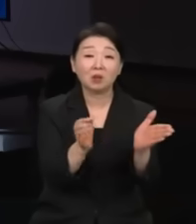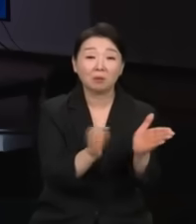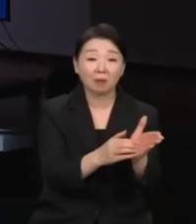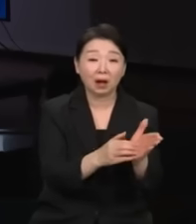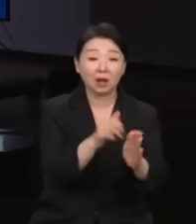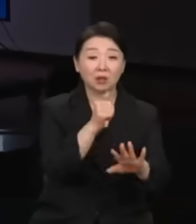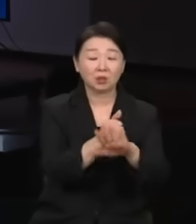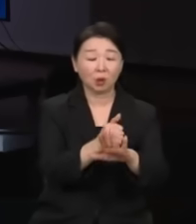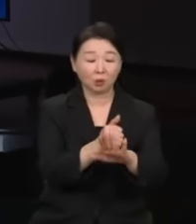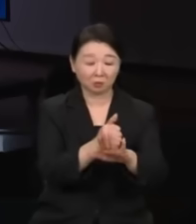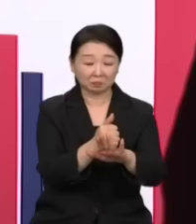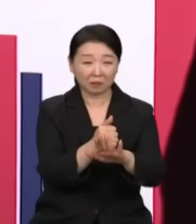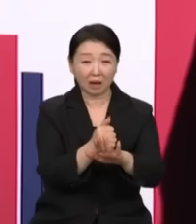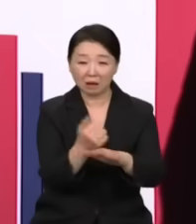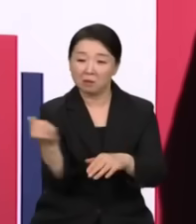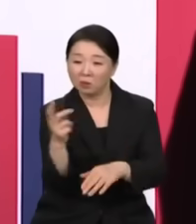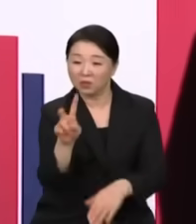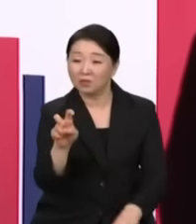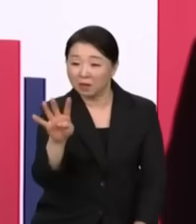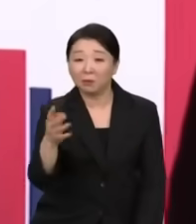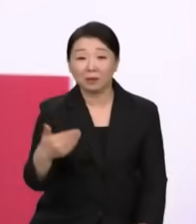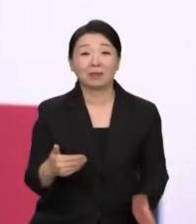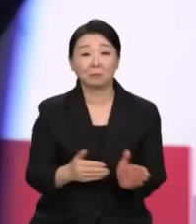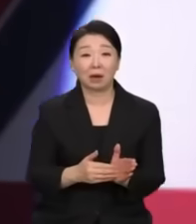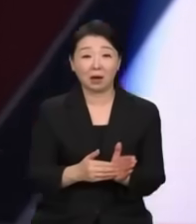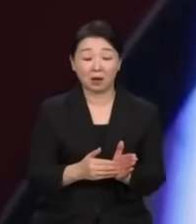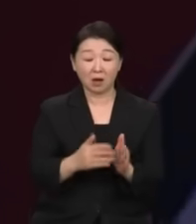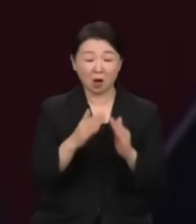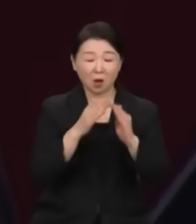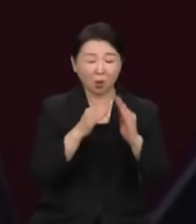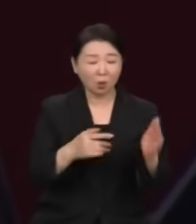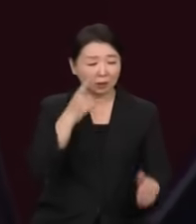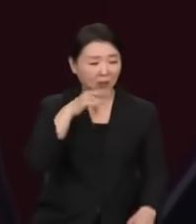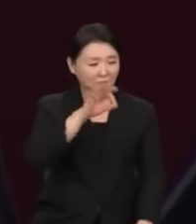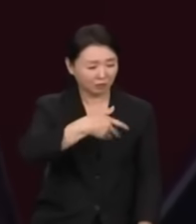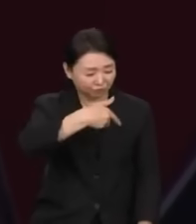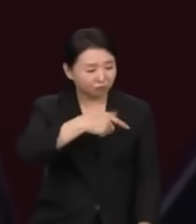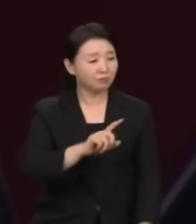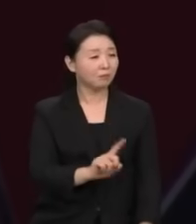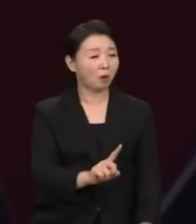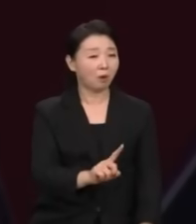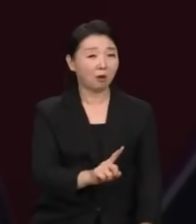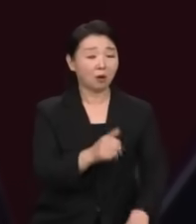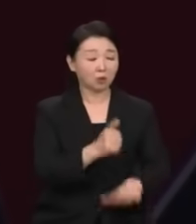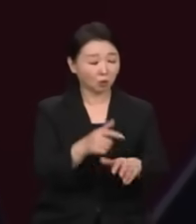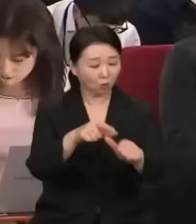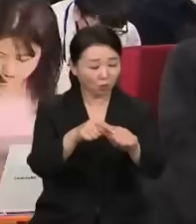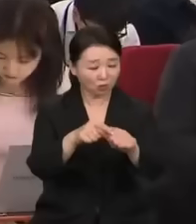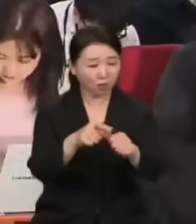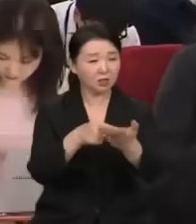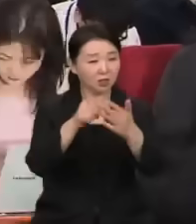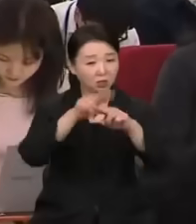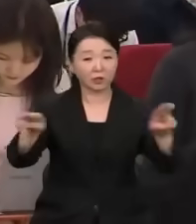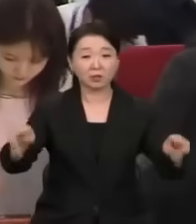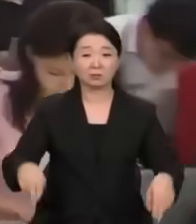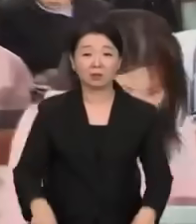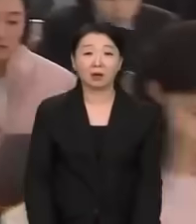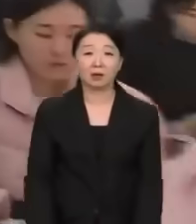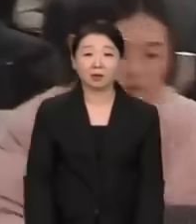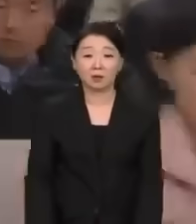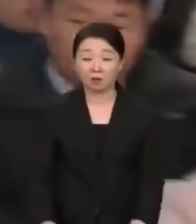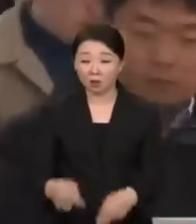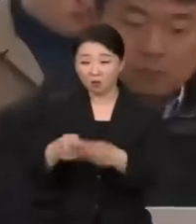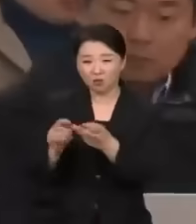바뀐 24번을 받자 지난 18일 호남 홀대를 주장하며 공천 신청을 철회했습니다. 이후